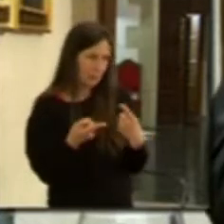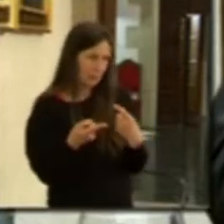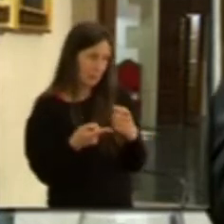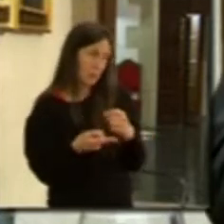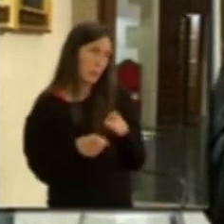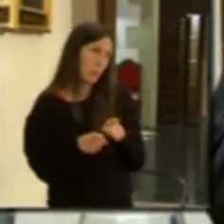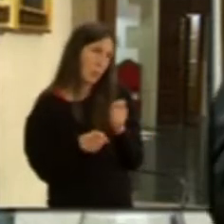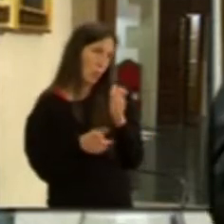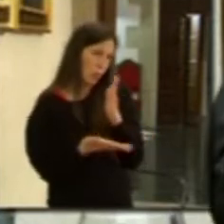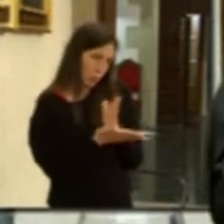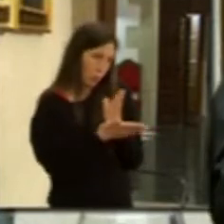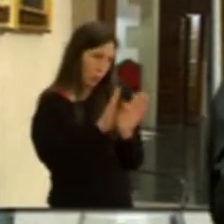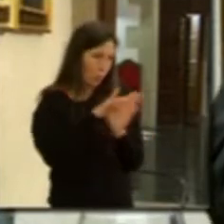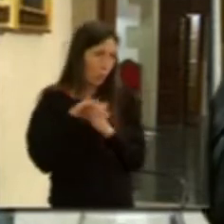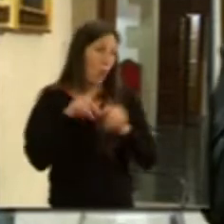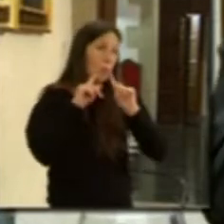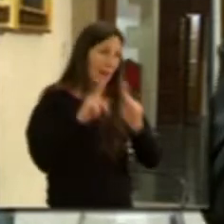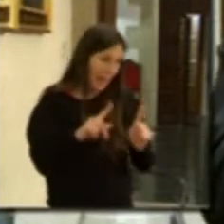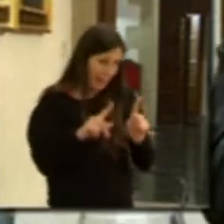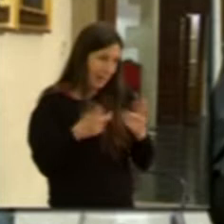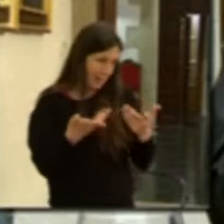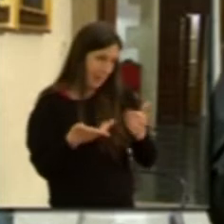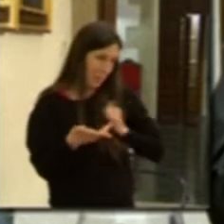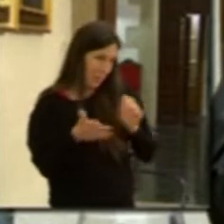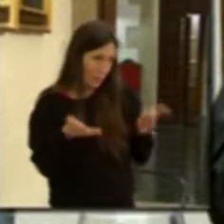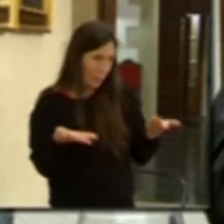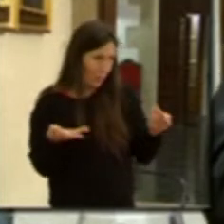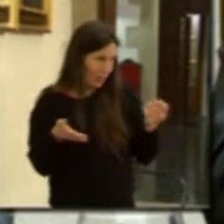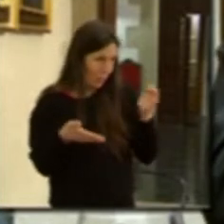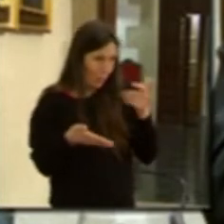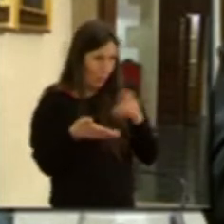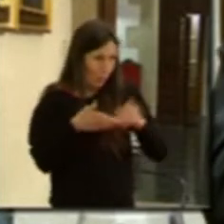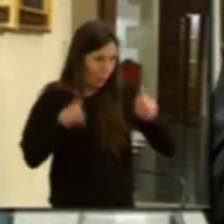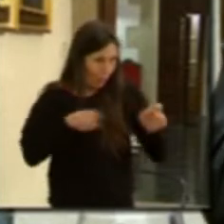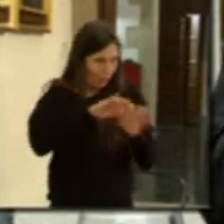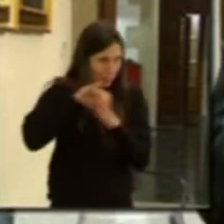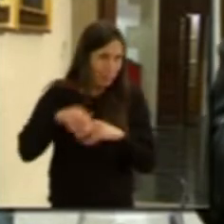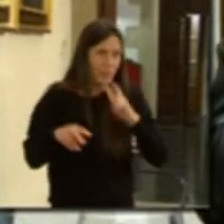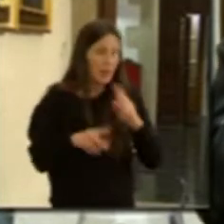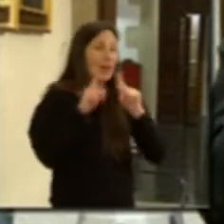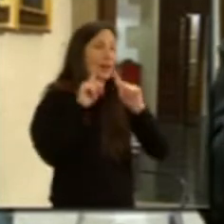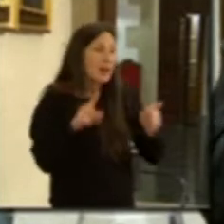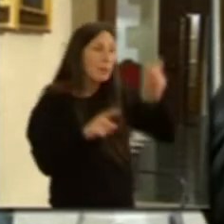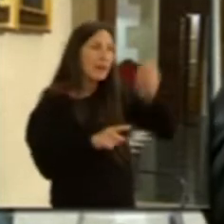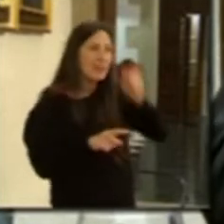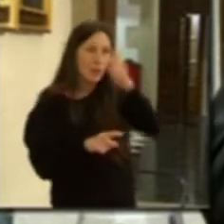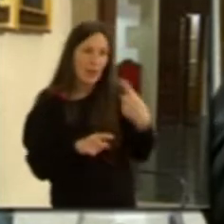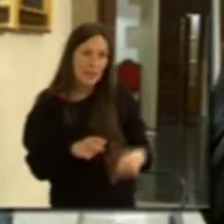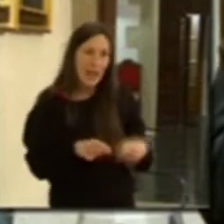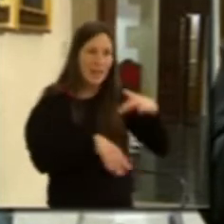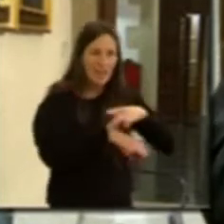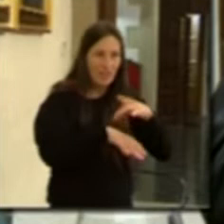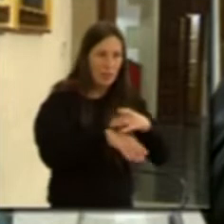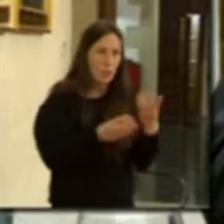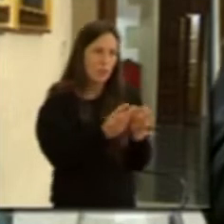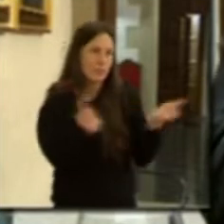record a les famílies que han tingut familiars malalts, alguns no han superat, i per tant aquest ha sigut l'impacte més dramàtic,